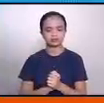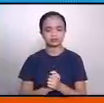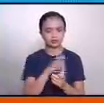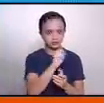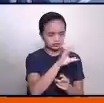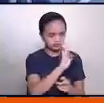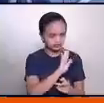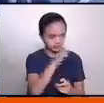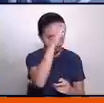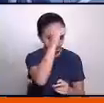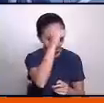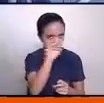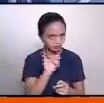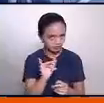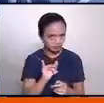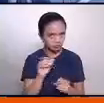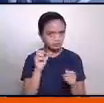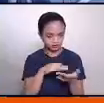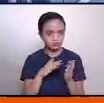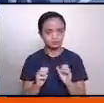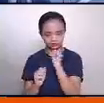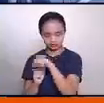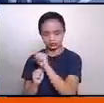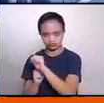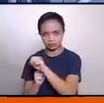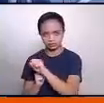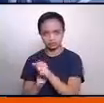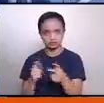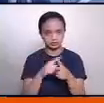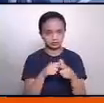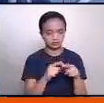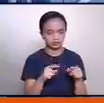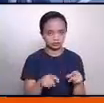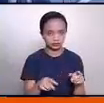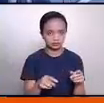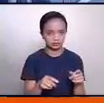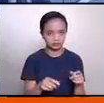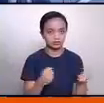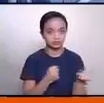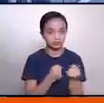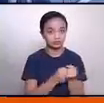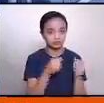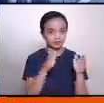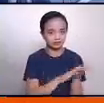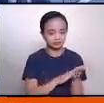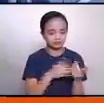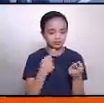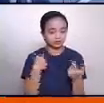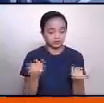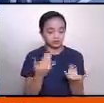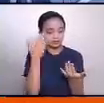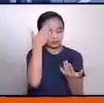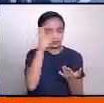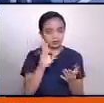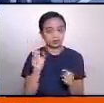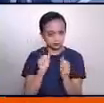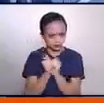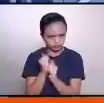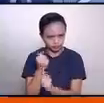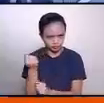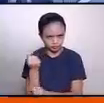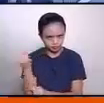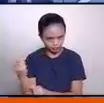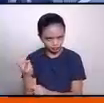so itong lalaki niya, estudyante rin niya? Opo, estudyante to. Tapos pinag-aaral niya to dati. Ngayon, hindi ko alam kung nasaan na to. Ah, so dalawa pa lang ano niya